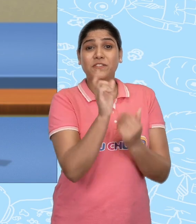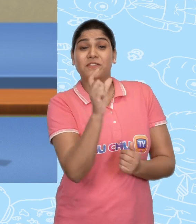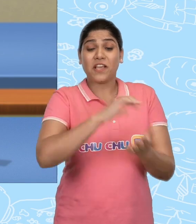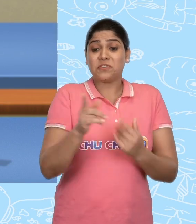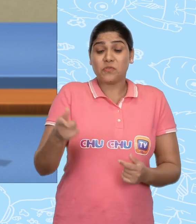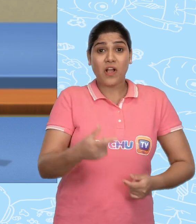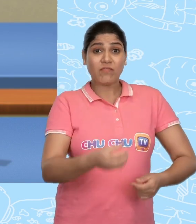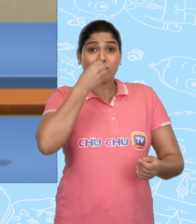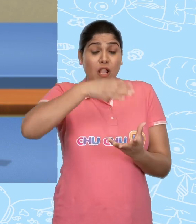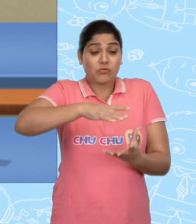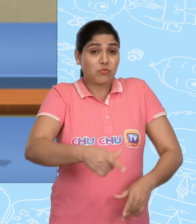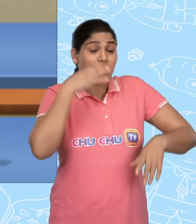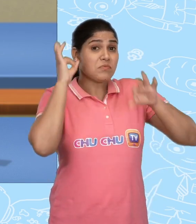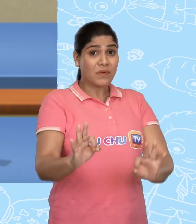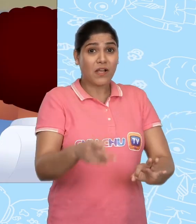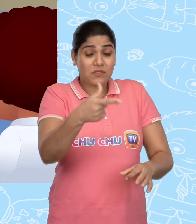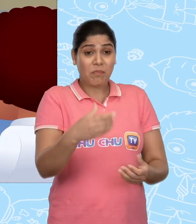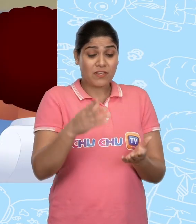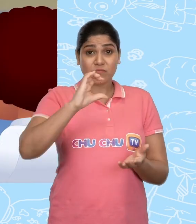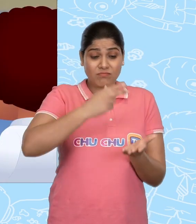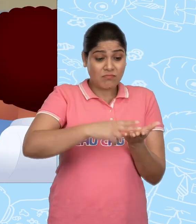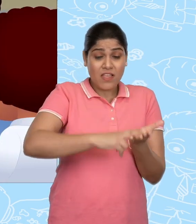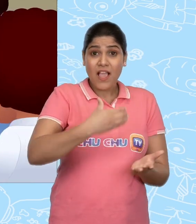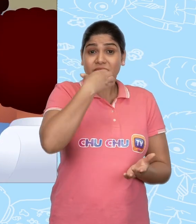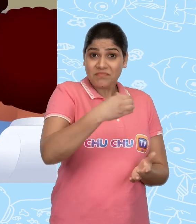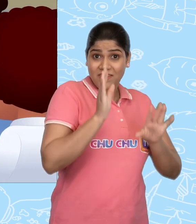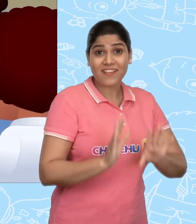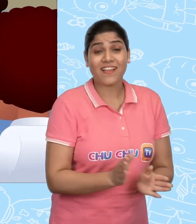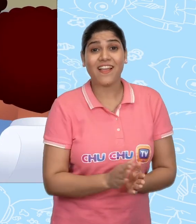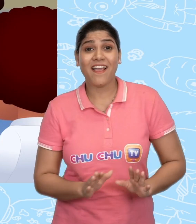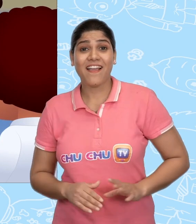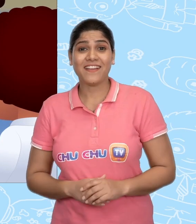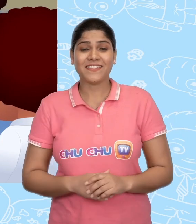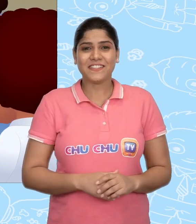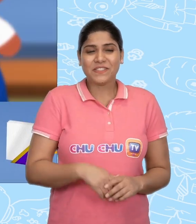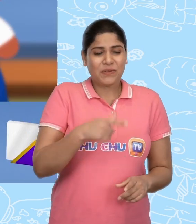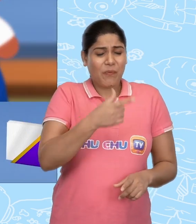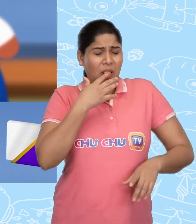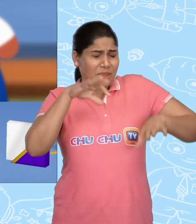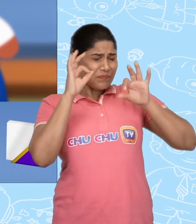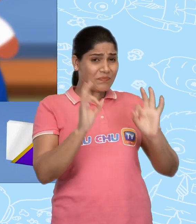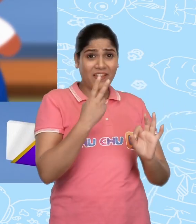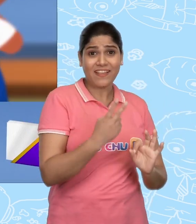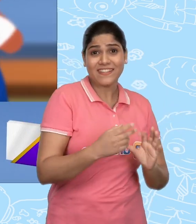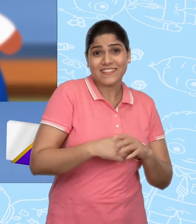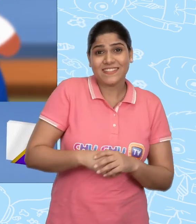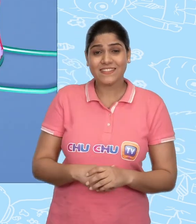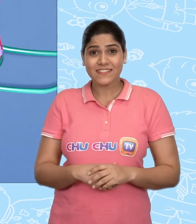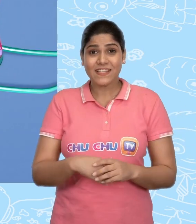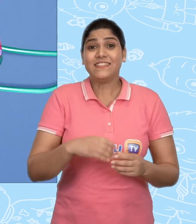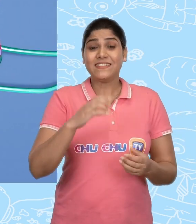पर चूचू का लंच तो सबसे बढ़िया है। उसके पास तो चीज पिज्जा है जो बहुत ही स्वादिष्ट लग रहा